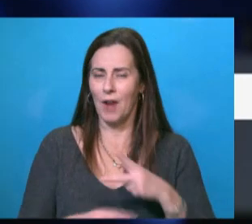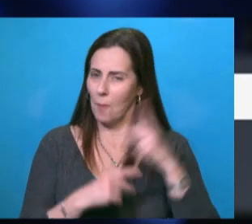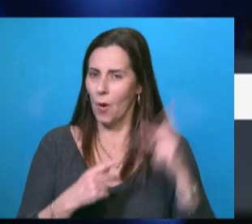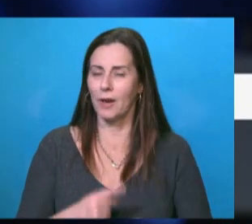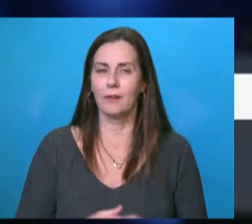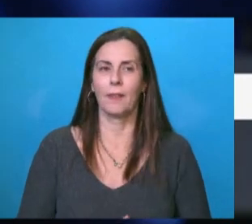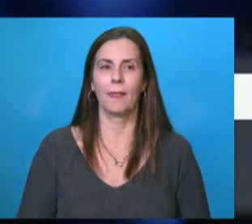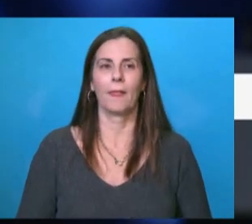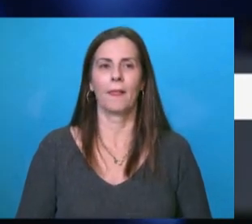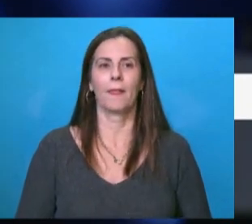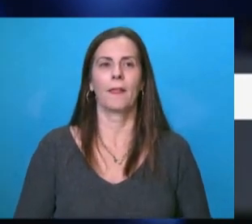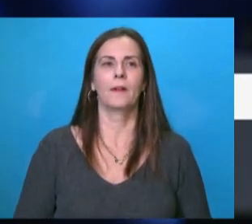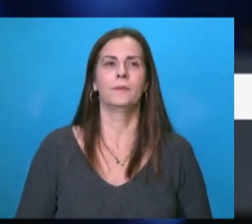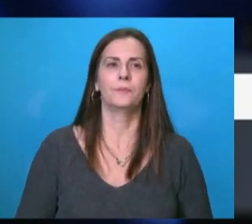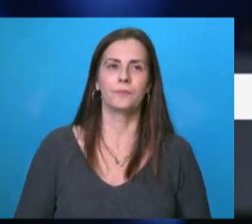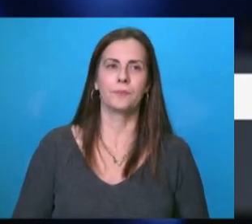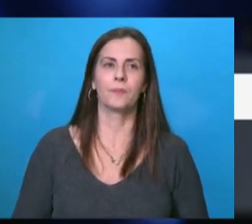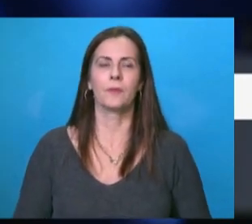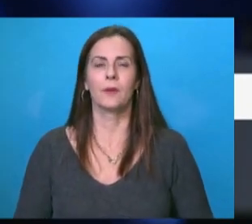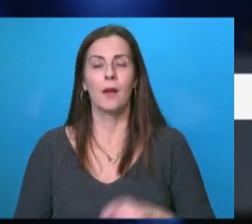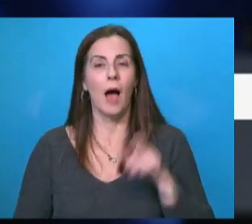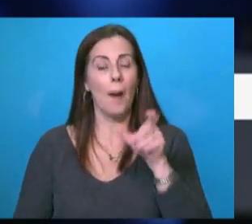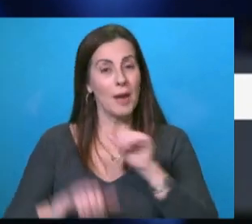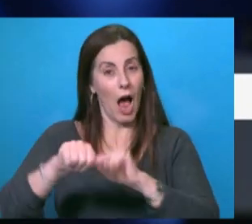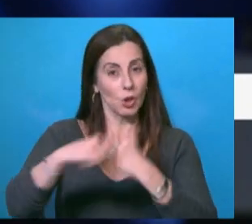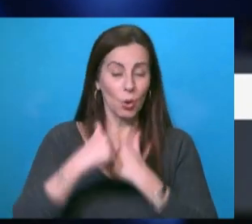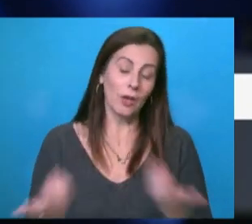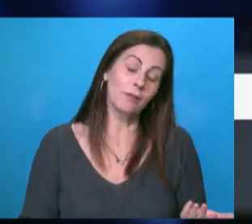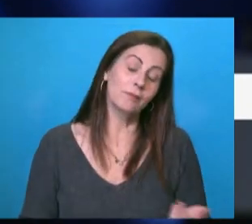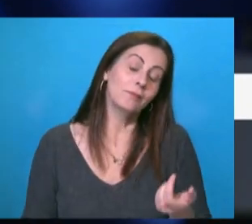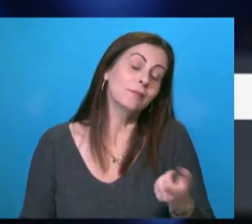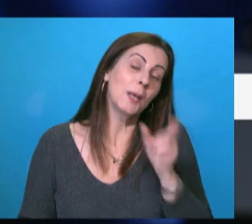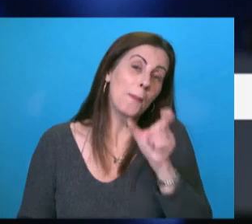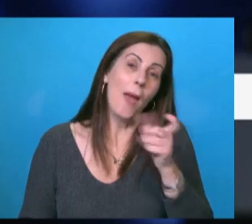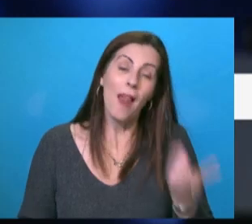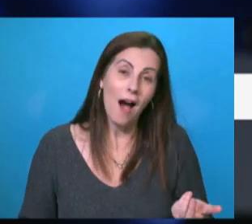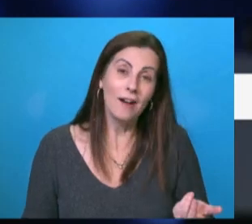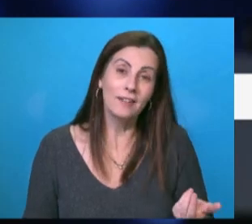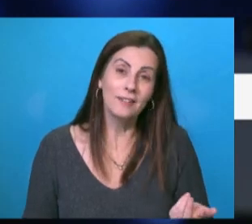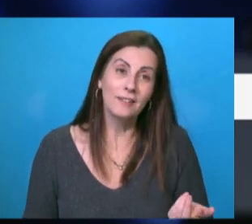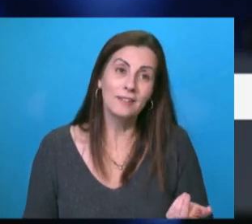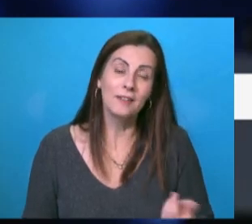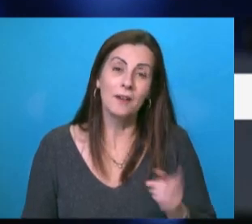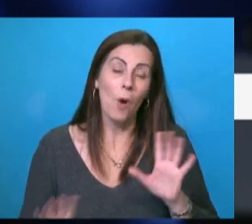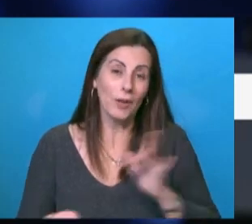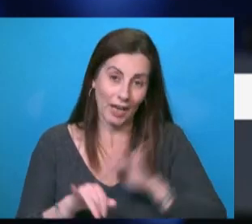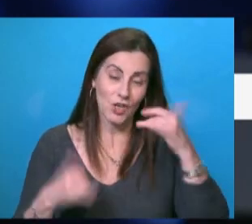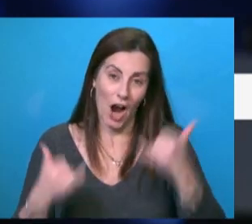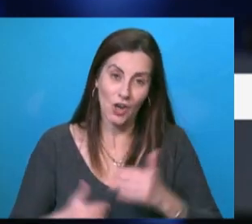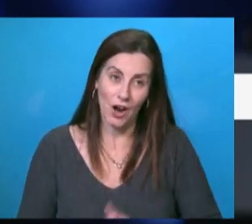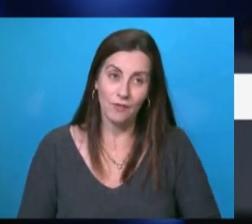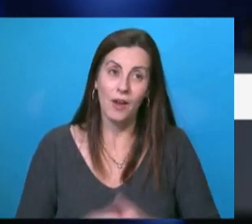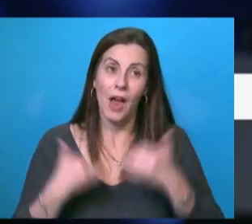להפתעתי הרבה, המילה סולידריות כנראה היא מילה נפיצה בימינו. אוקיי. היום